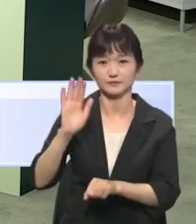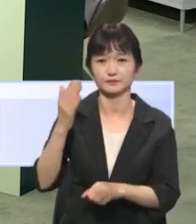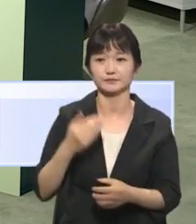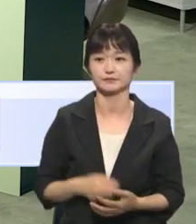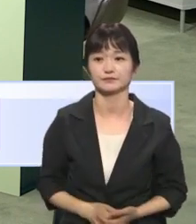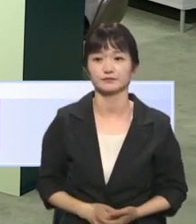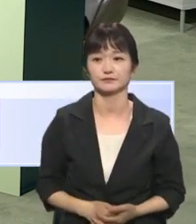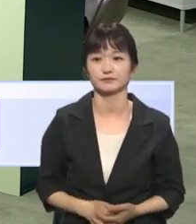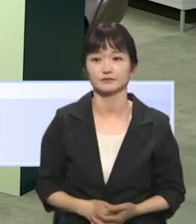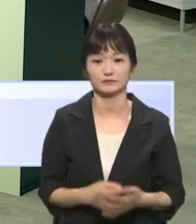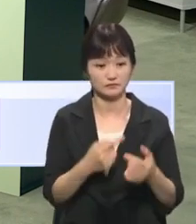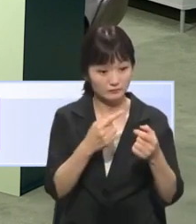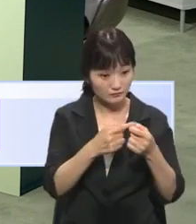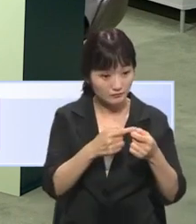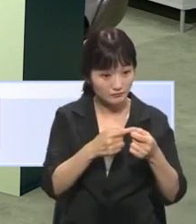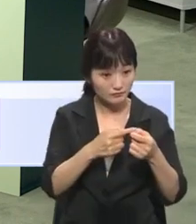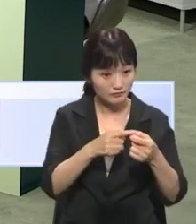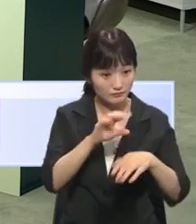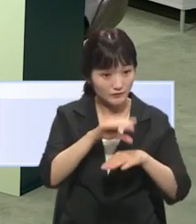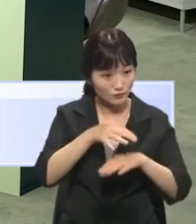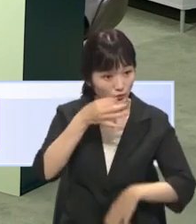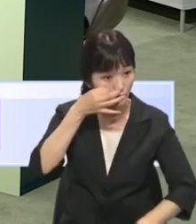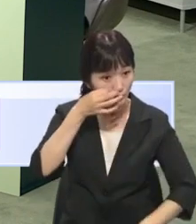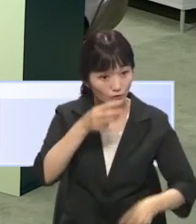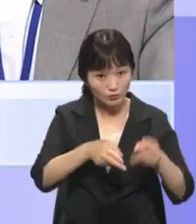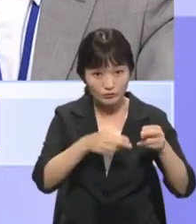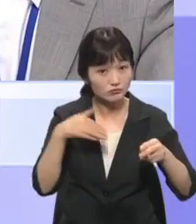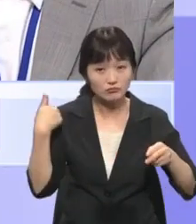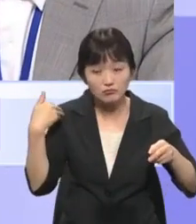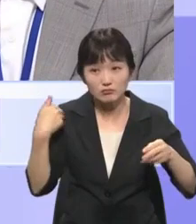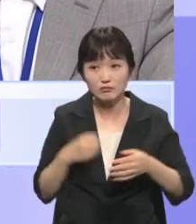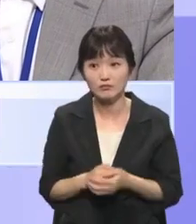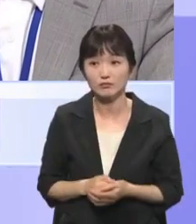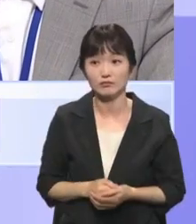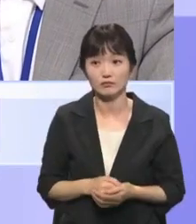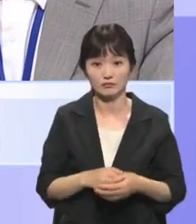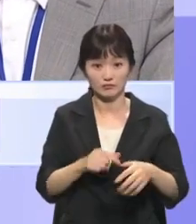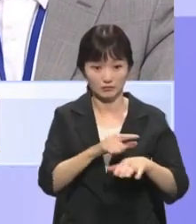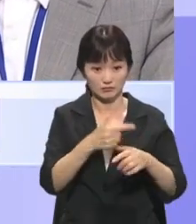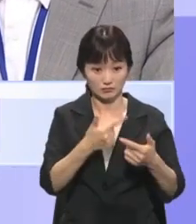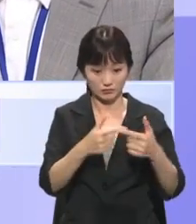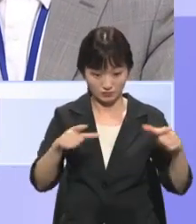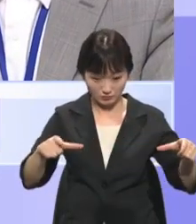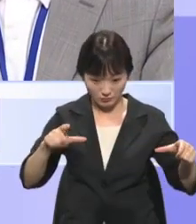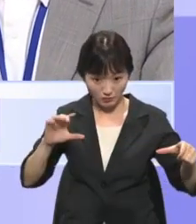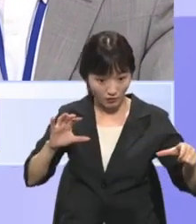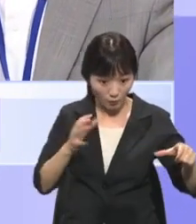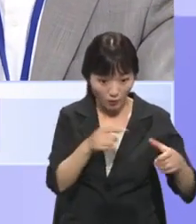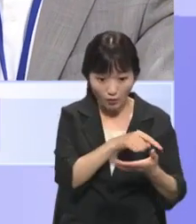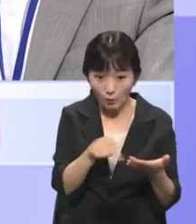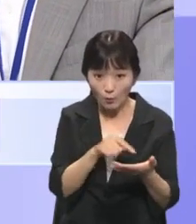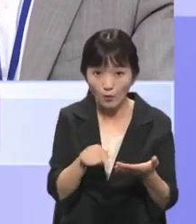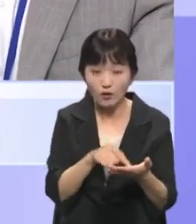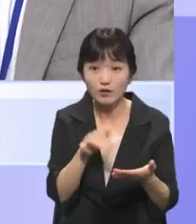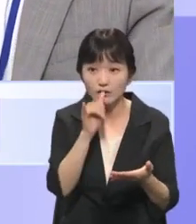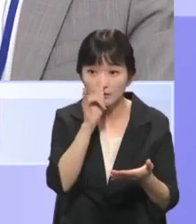네. 방송만 보고 이게 편집된 건 모르고 모르죠, 어머 태풍 보면. 피해가 어머 여긴 이 지역은 이렇게 났네라고 생각을 했는데